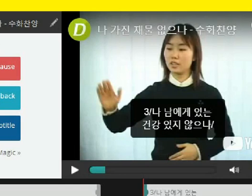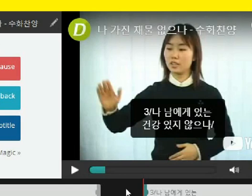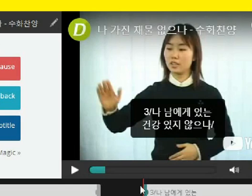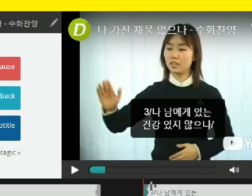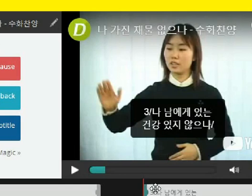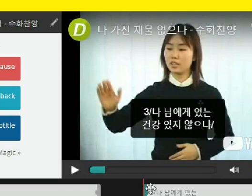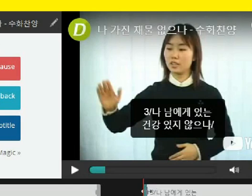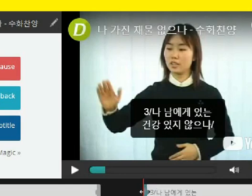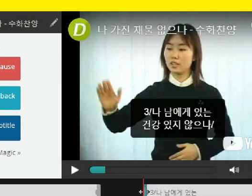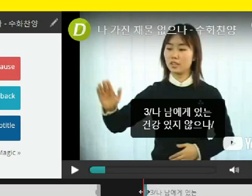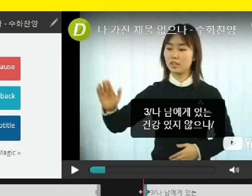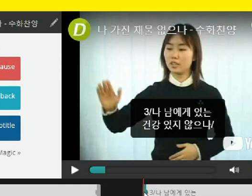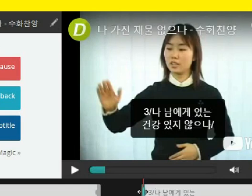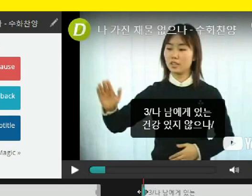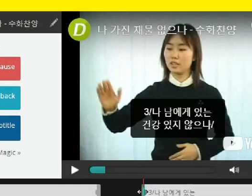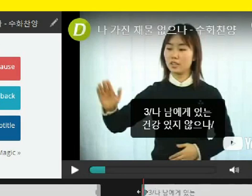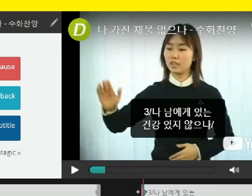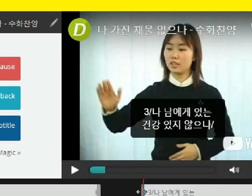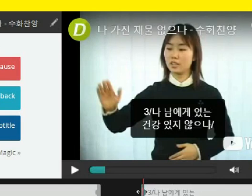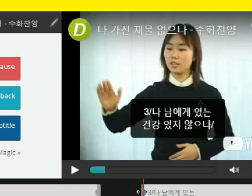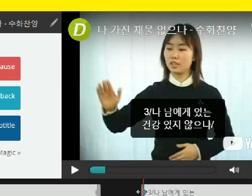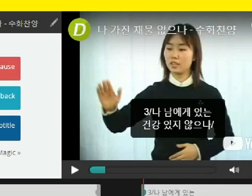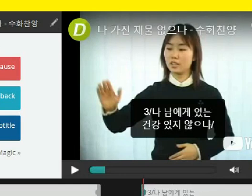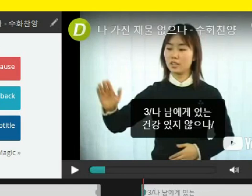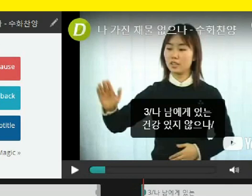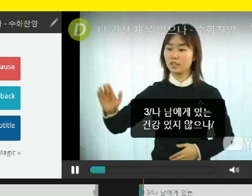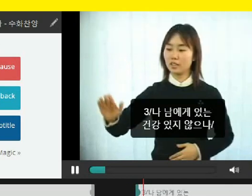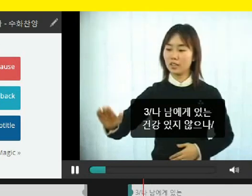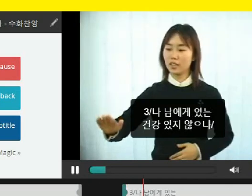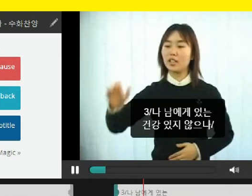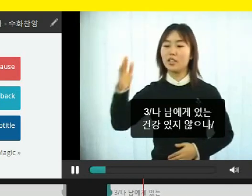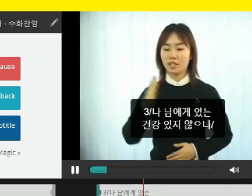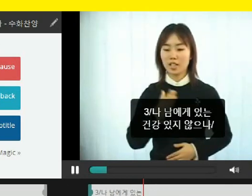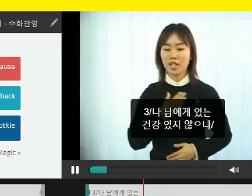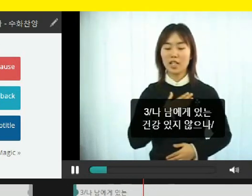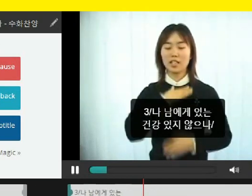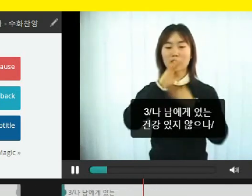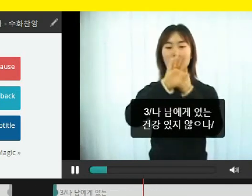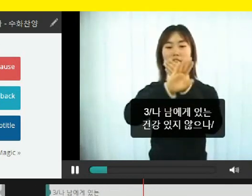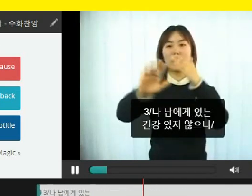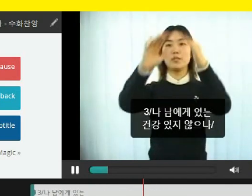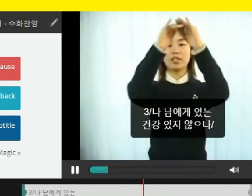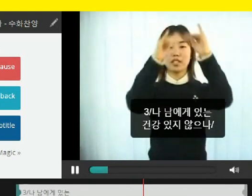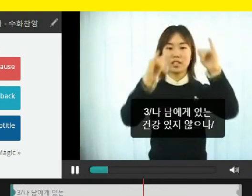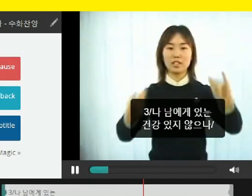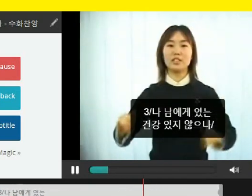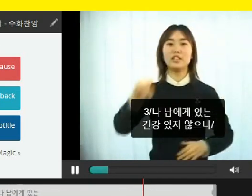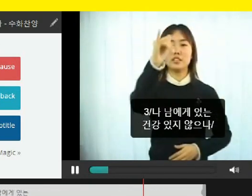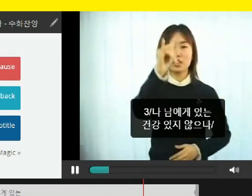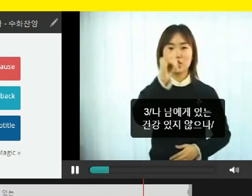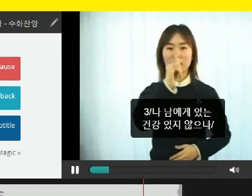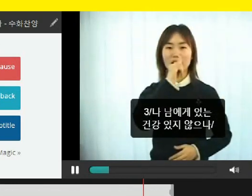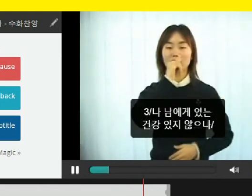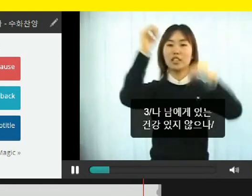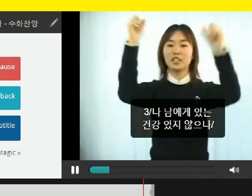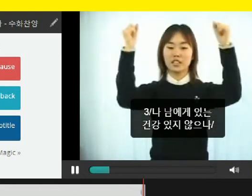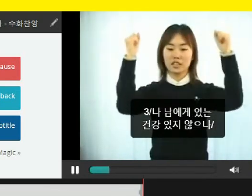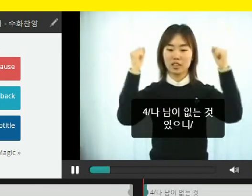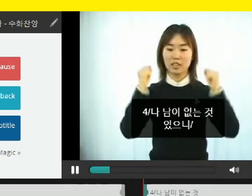늘려야 되니까 그러지 말고 살짝 앞으로 당기면 된다는 거예요.